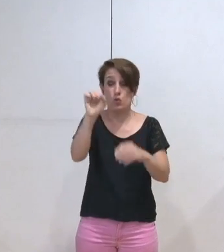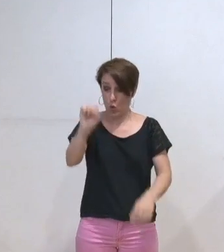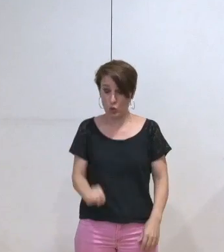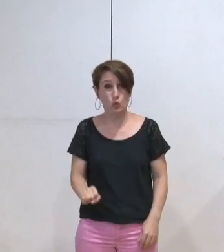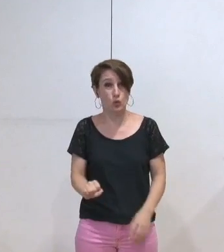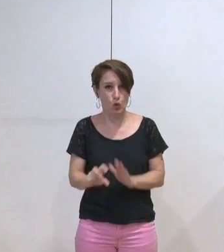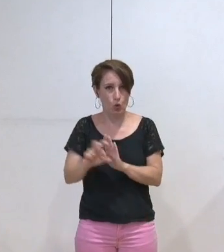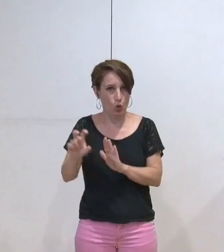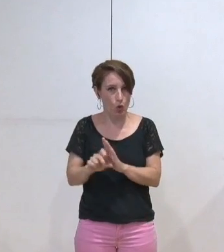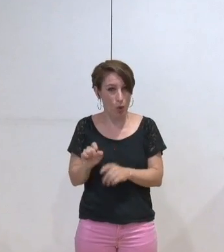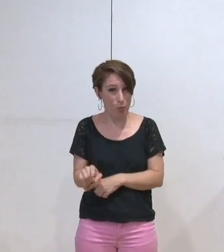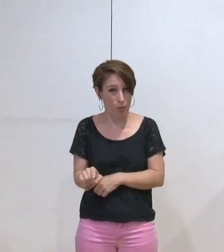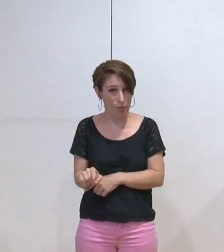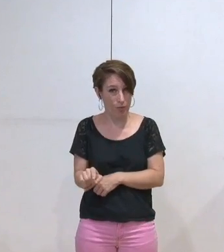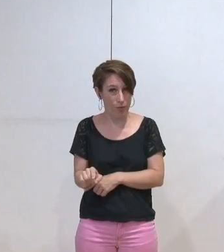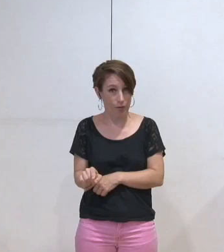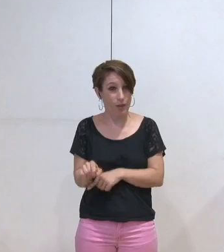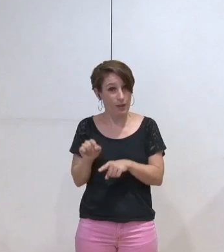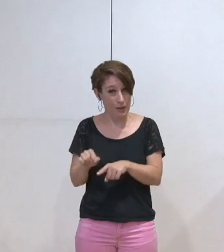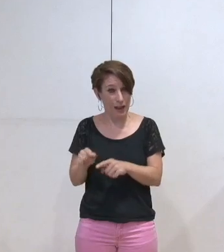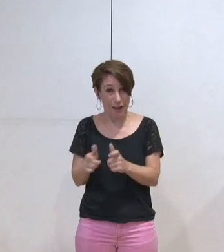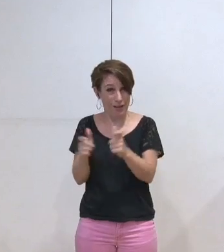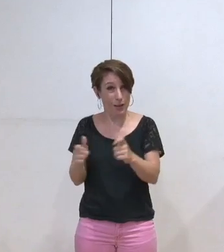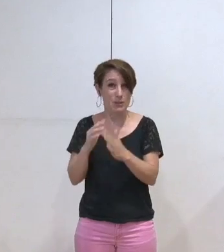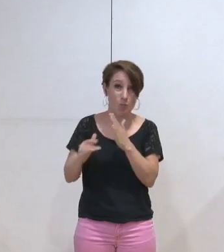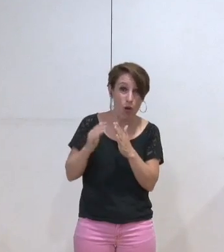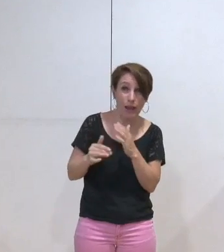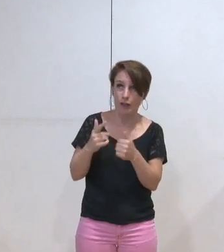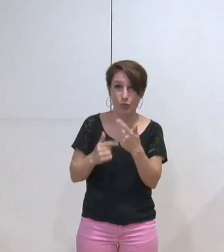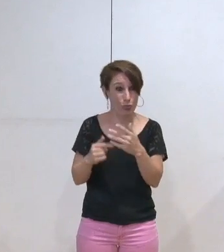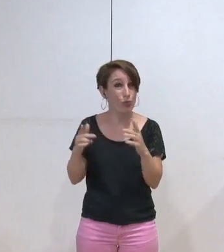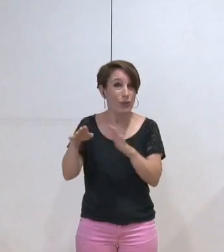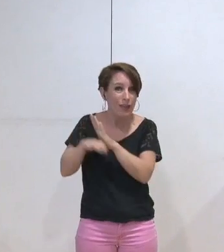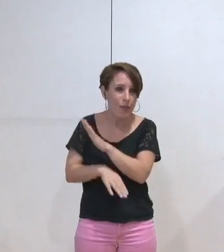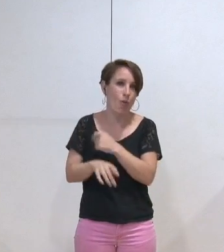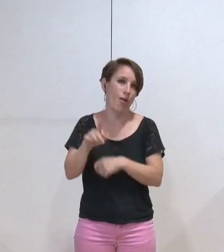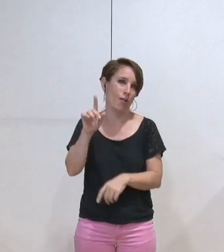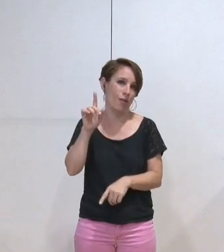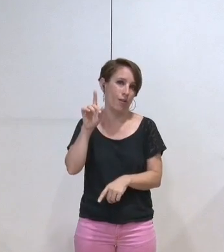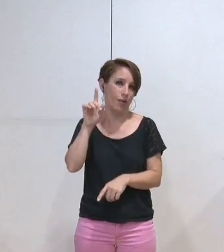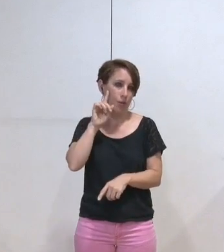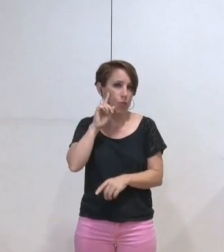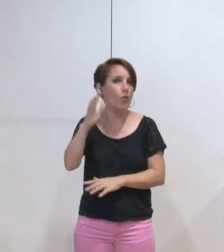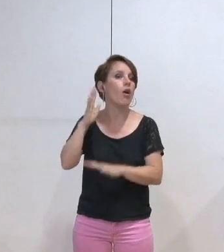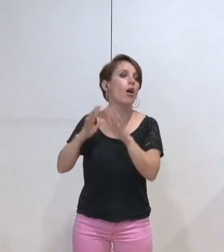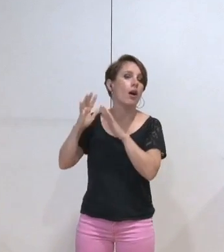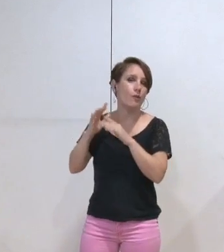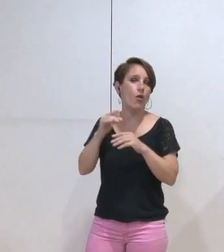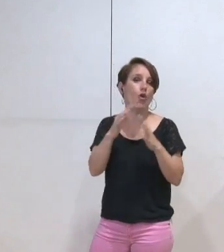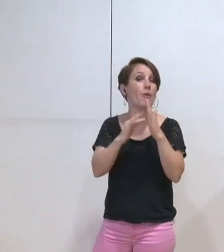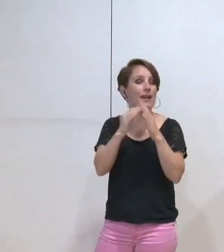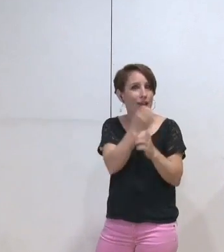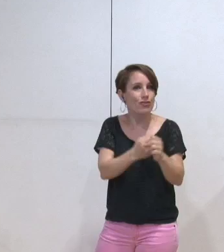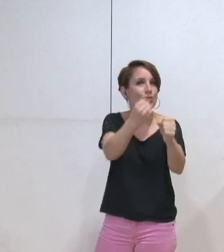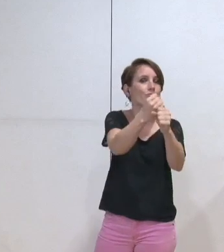historiquement nous avons une offre de H beaucoup moins importante parce que les crèches ont d'abord été construites pour répondre au ménag biactif dont les